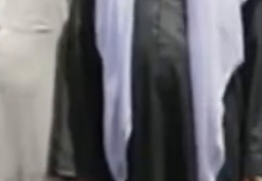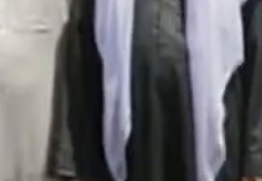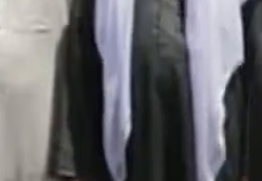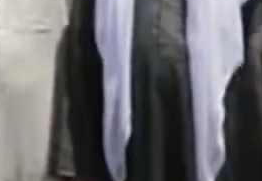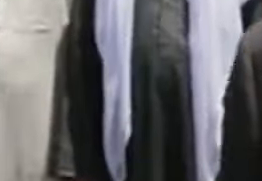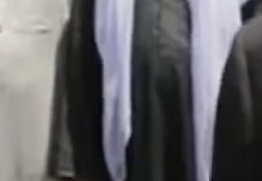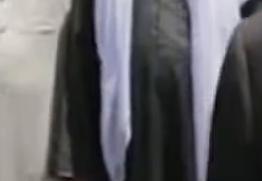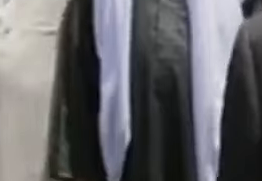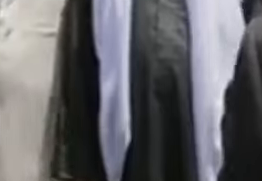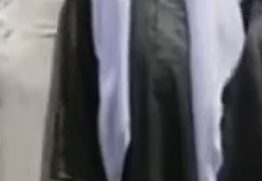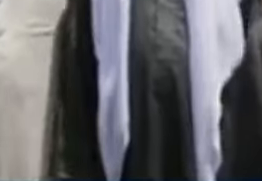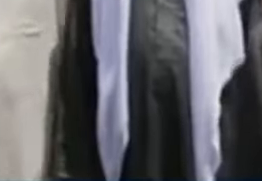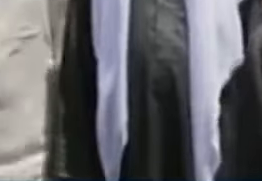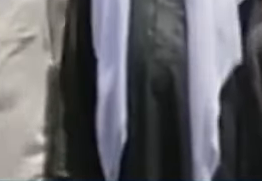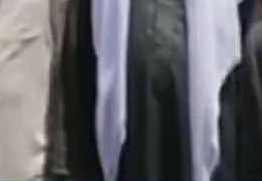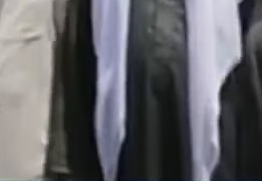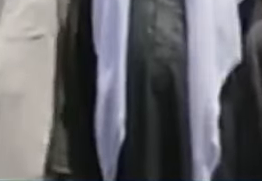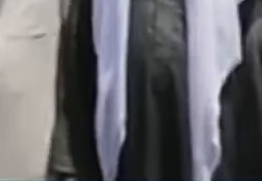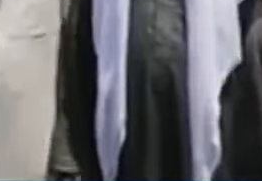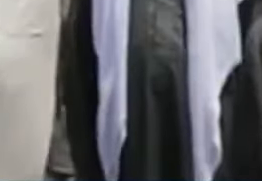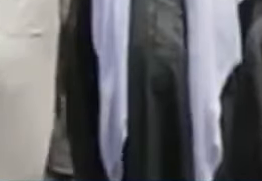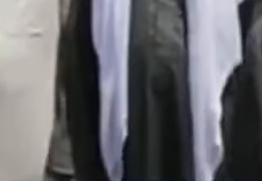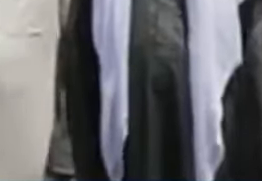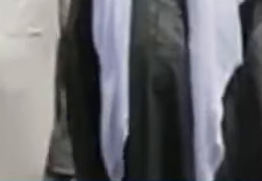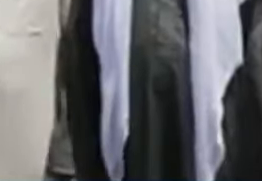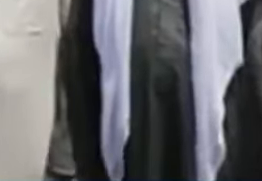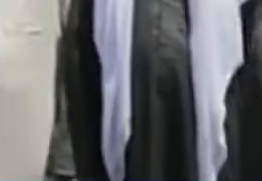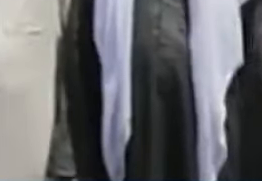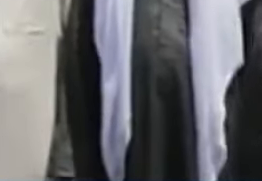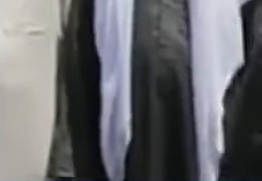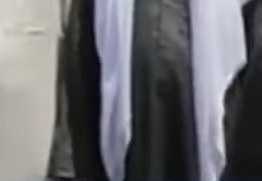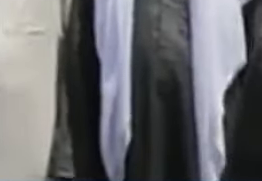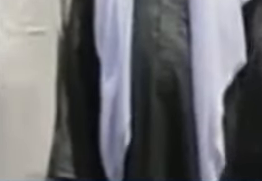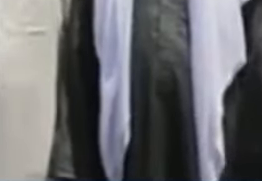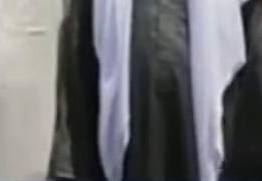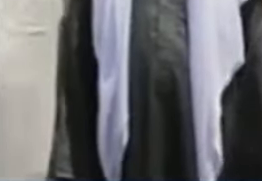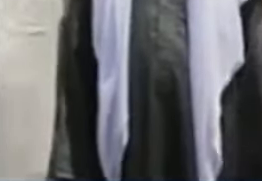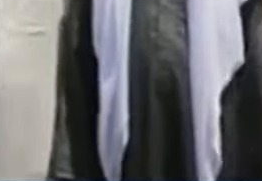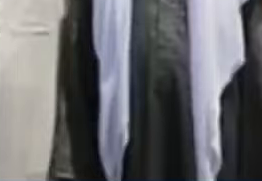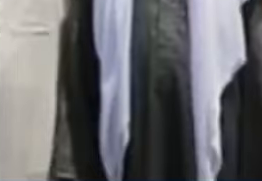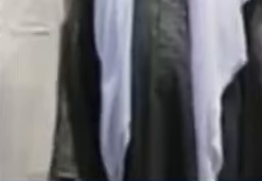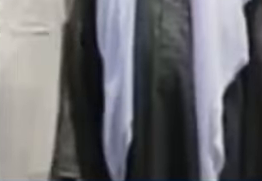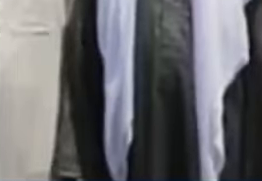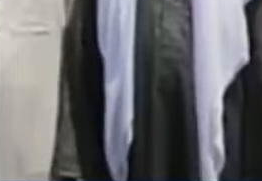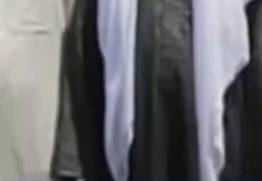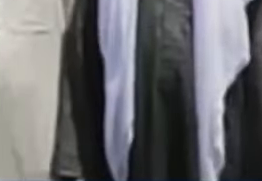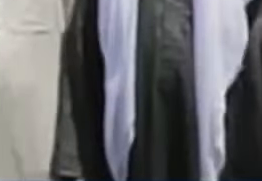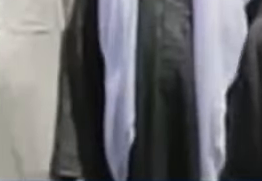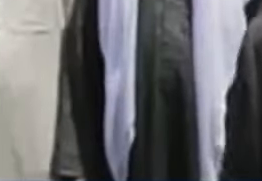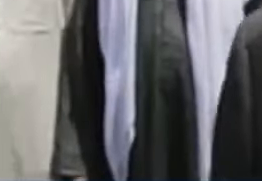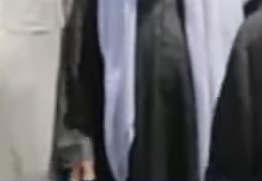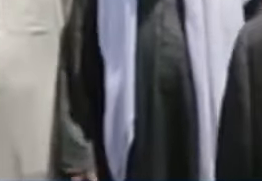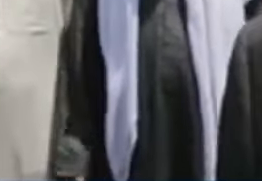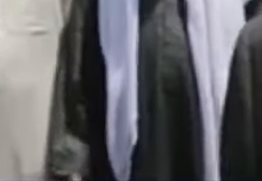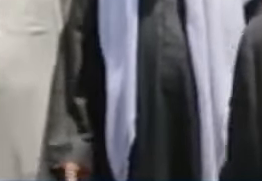مصر الأبرار، كل التحية والتقدير لكل من ضحى، بنقول بقى كمان كل التحية والتقدير لمن ساهم وأسهم